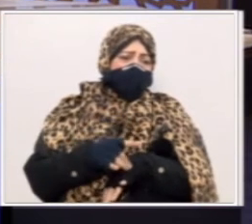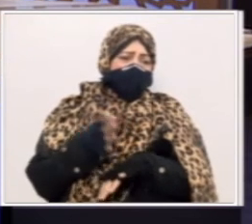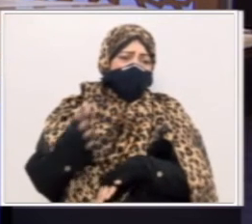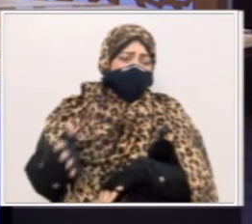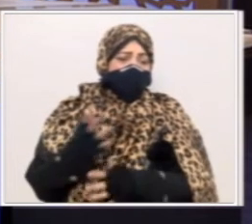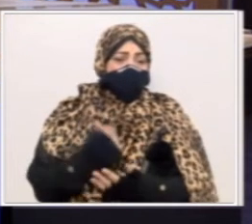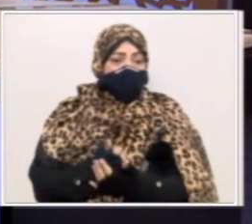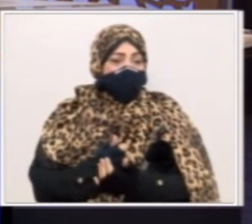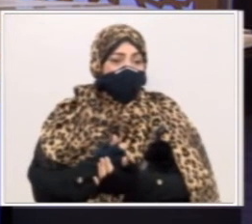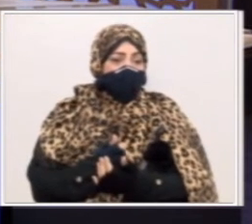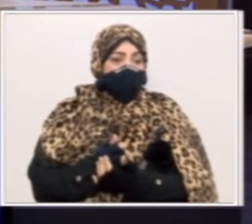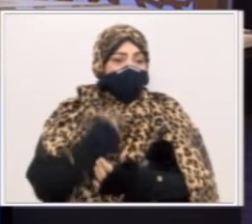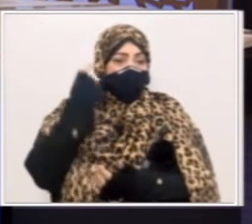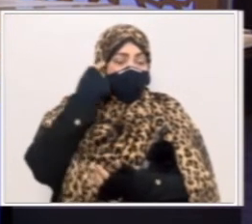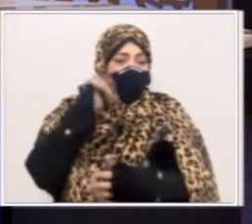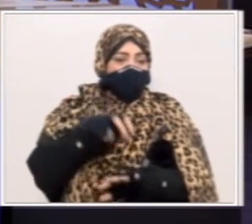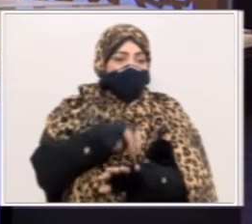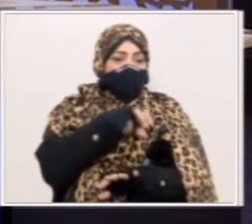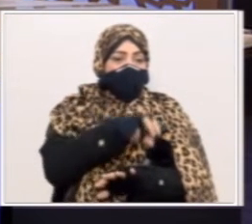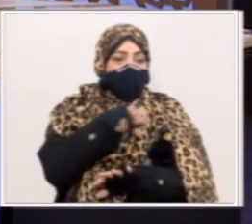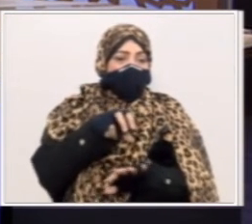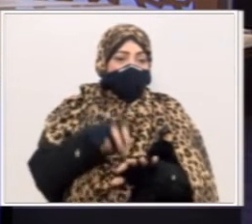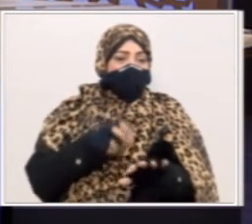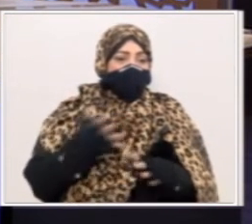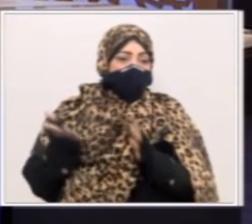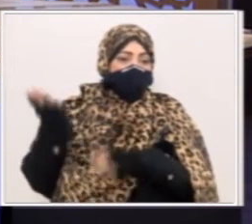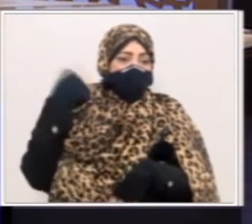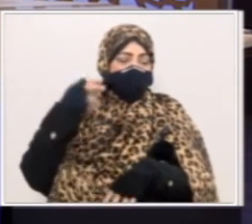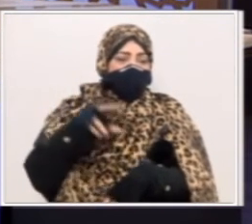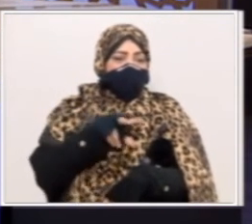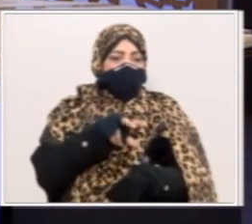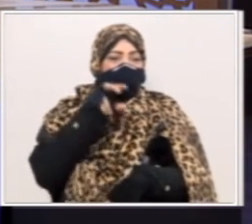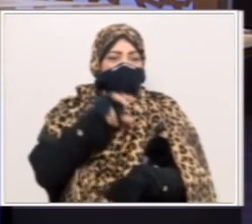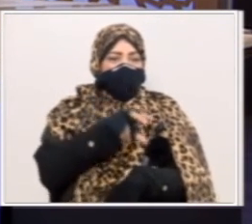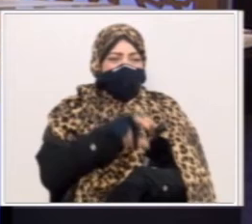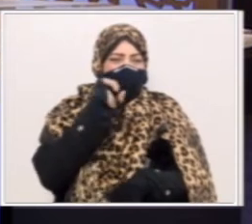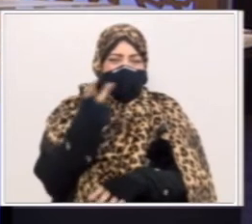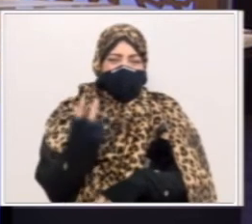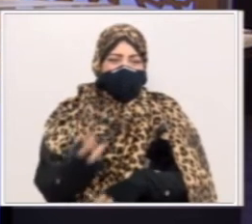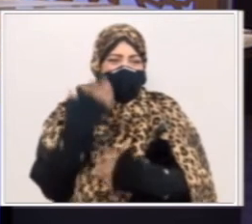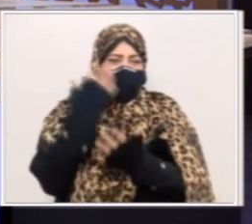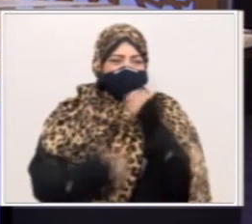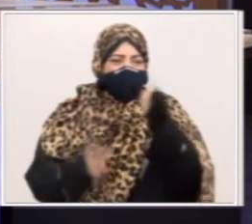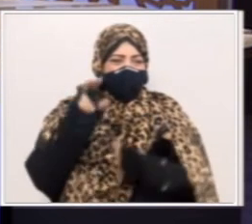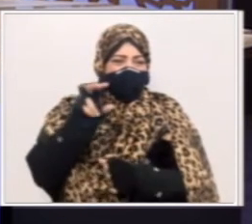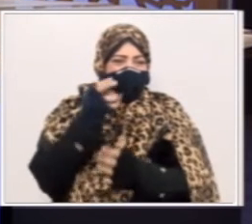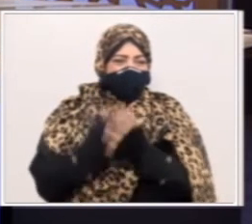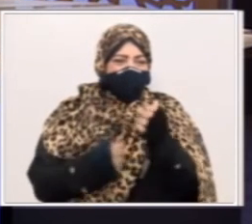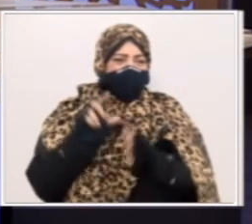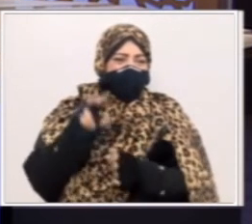الشفاطة تطلع في الدم، فكان الذي يحجم هو الذي يتولى مص الدم